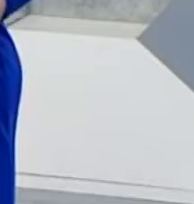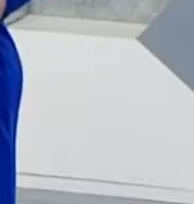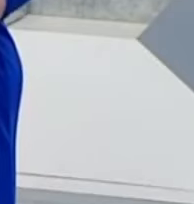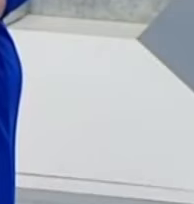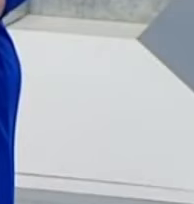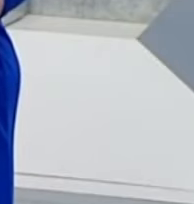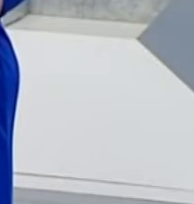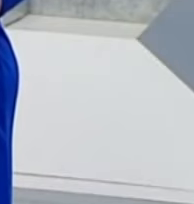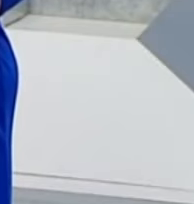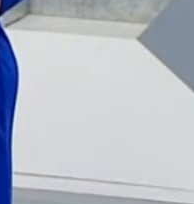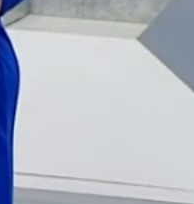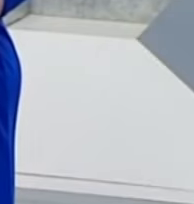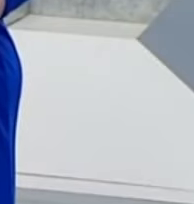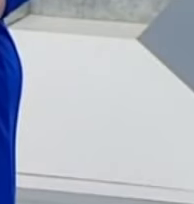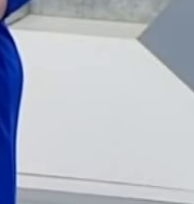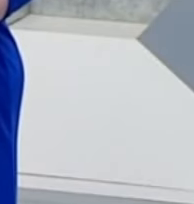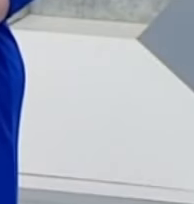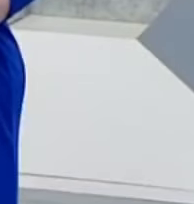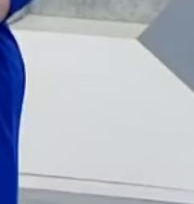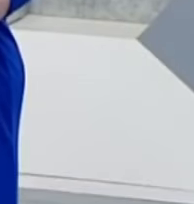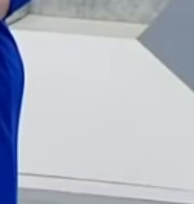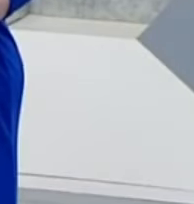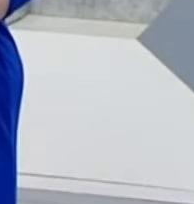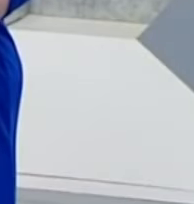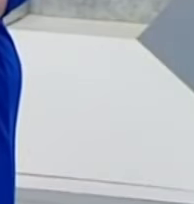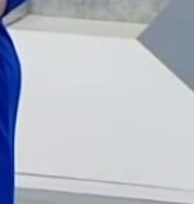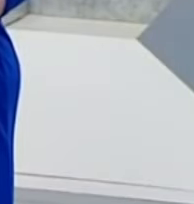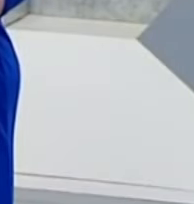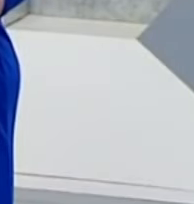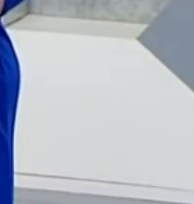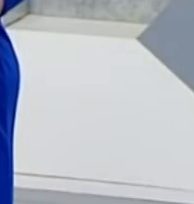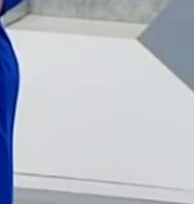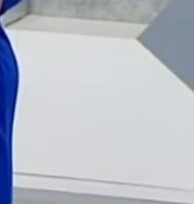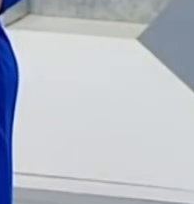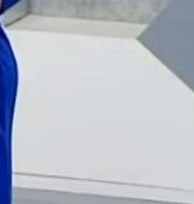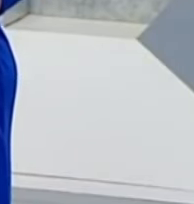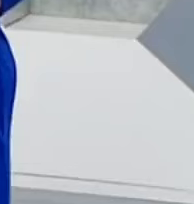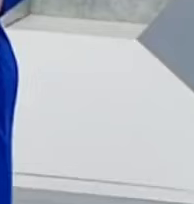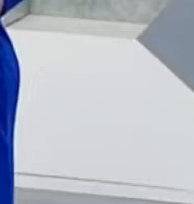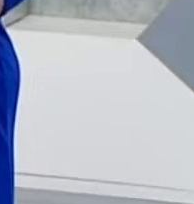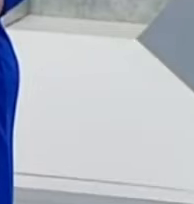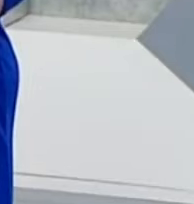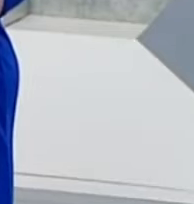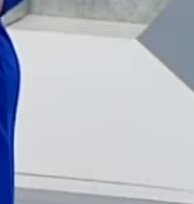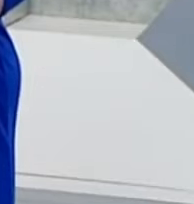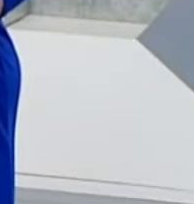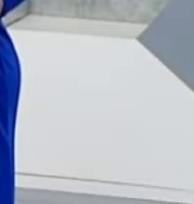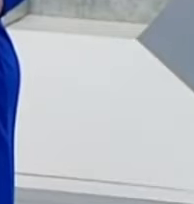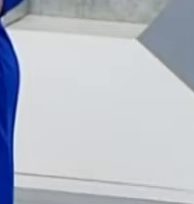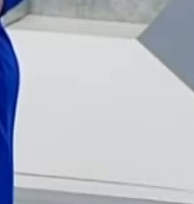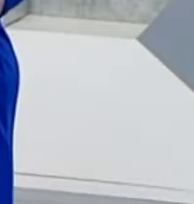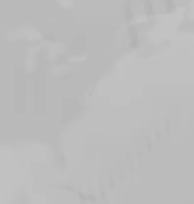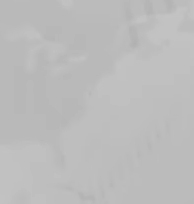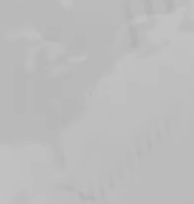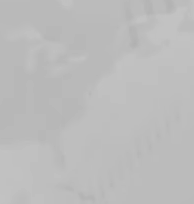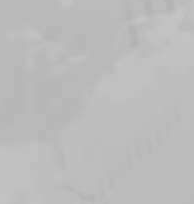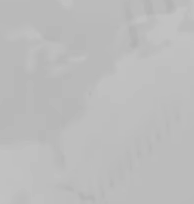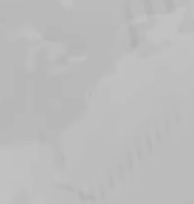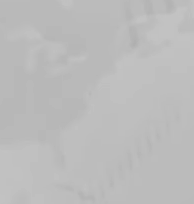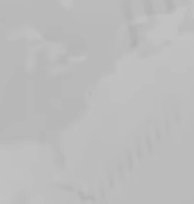abroad, subaybayan nyo kami sa GMA Pinoy TV at sa www.gmanews.tv.